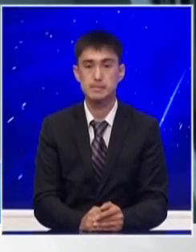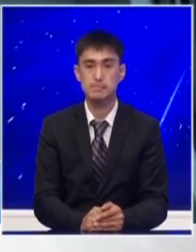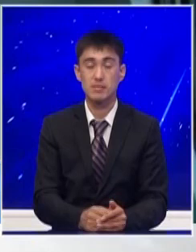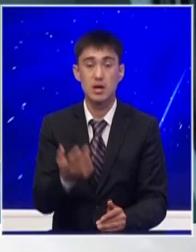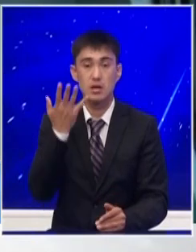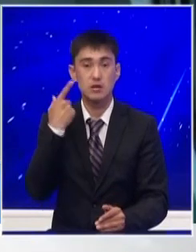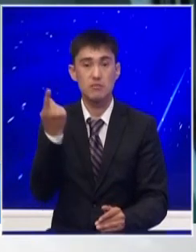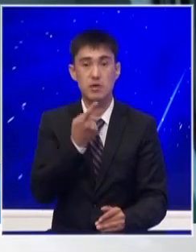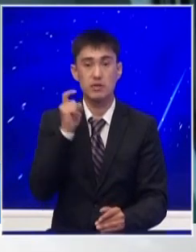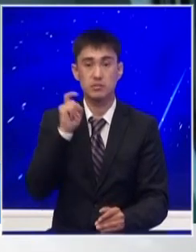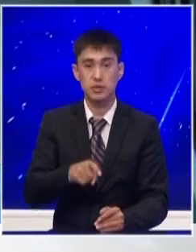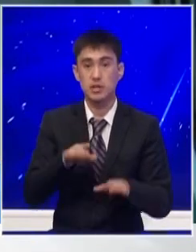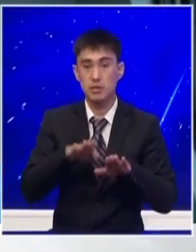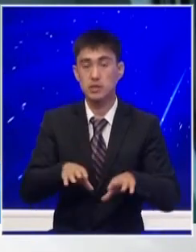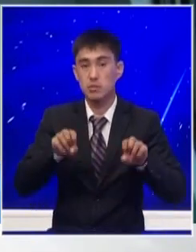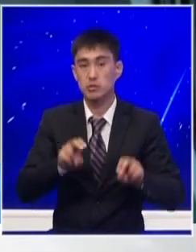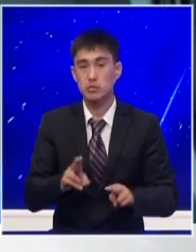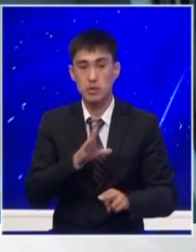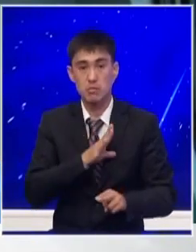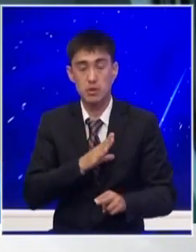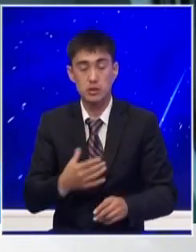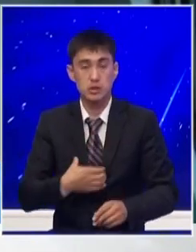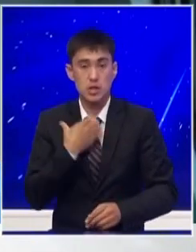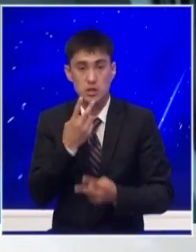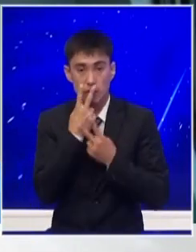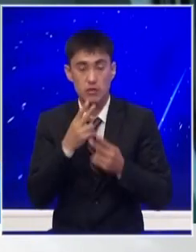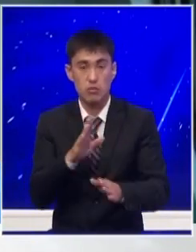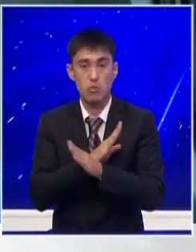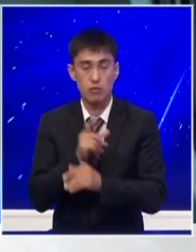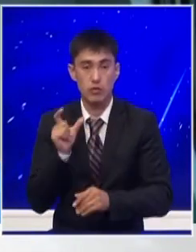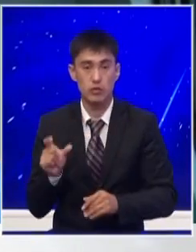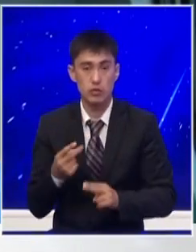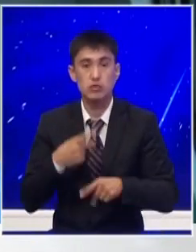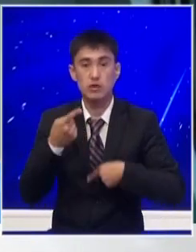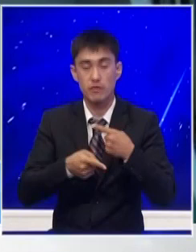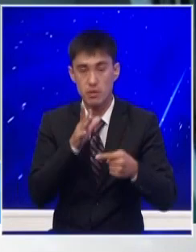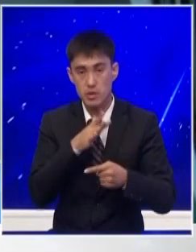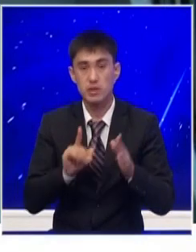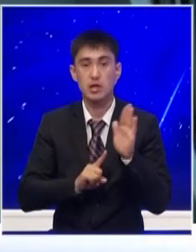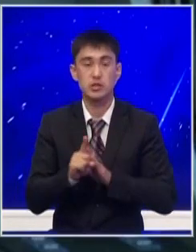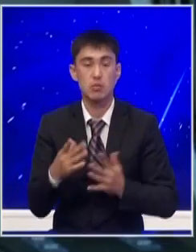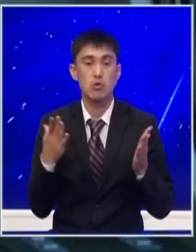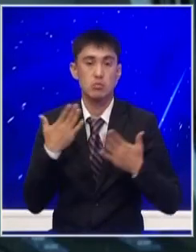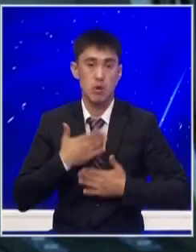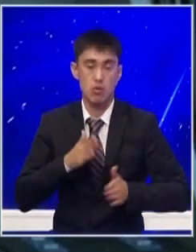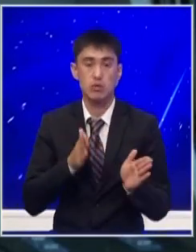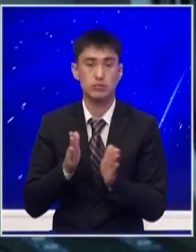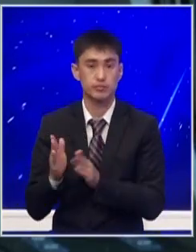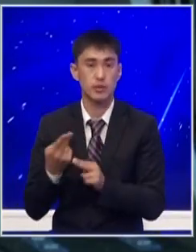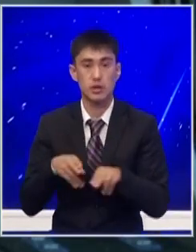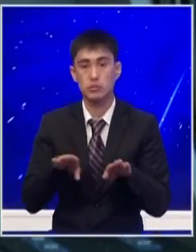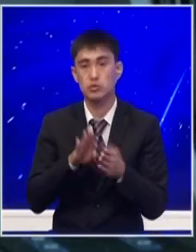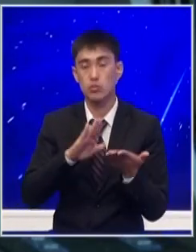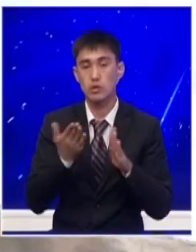Когда я в первый раз пришла на место преступления, мне было страшно видеть мертвых людей, но со временем уже начала более спокойно относиться к